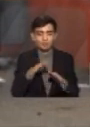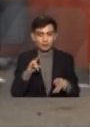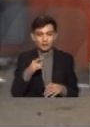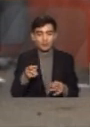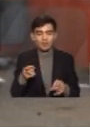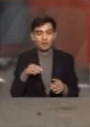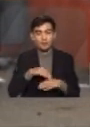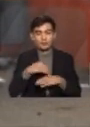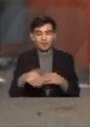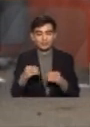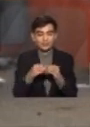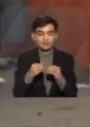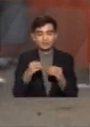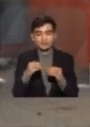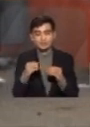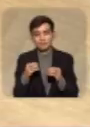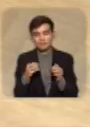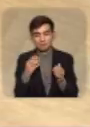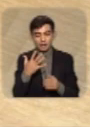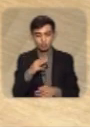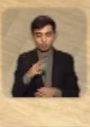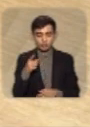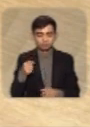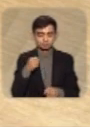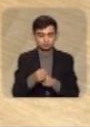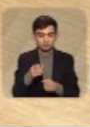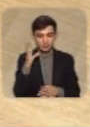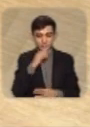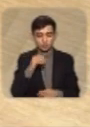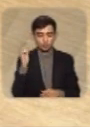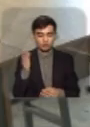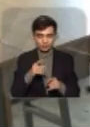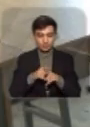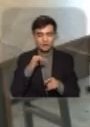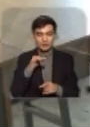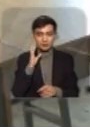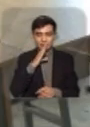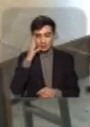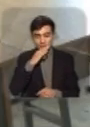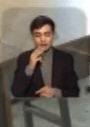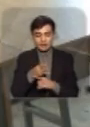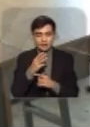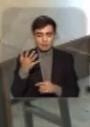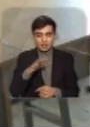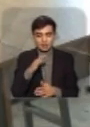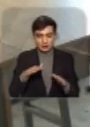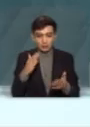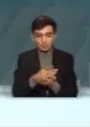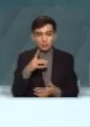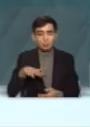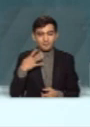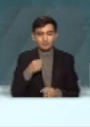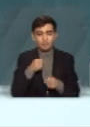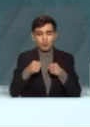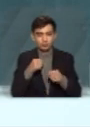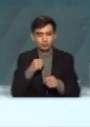может ребенка за ухо оттаскать, в грудь ударить. Главный герой видеоролика – отец пятерых детей, бывший тренер по боксу, а ныне